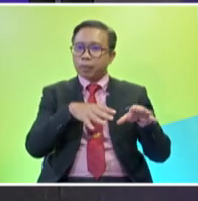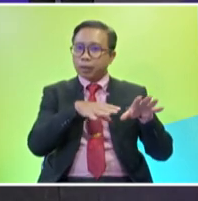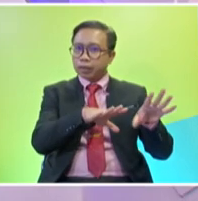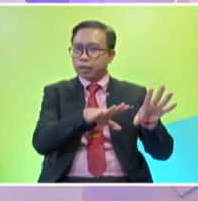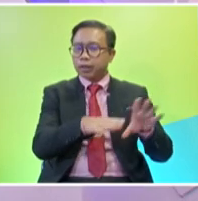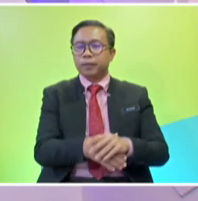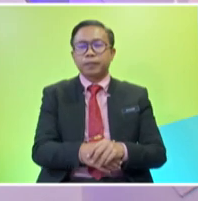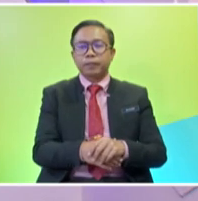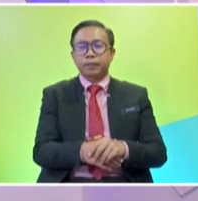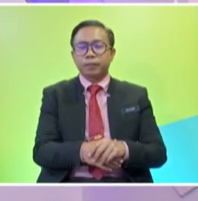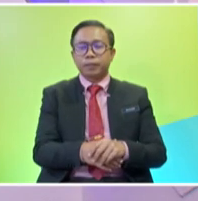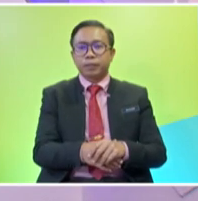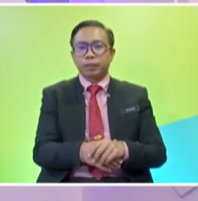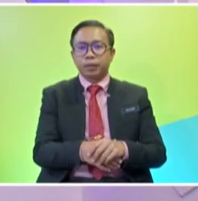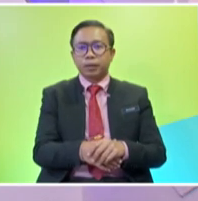dari